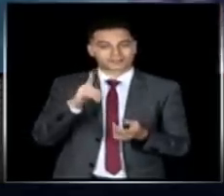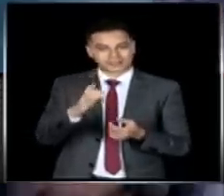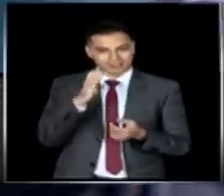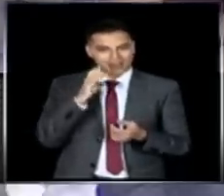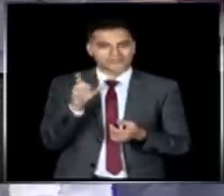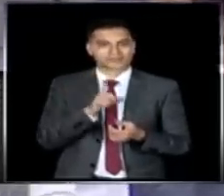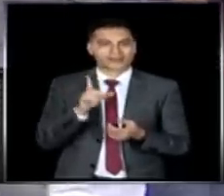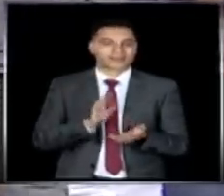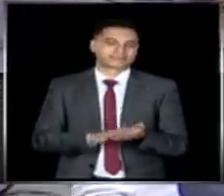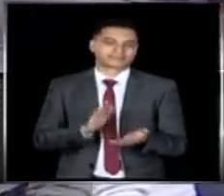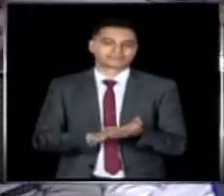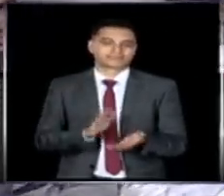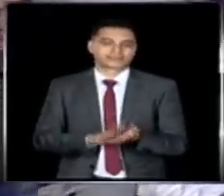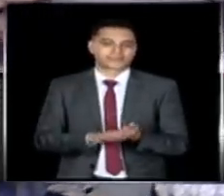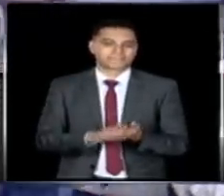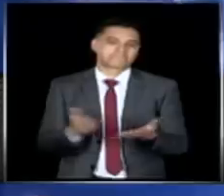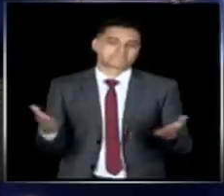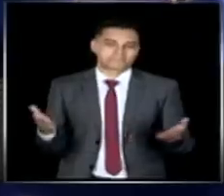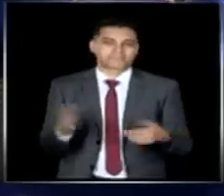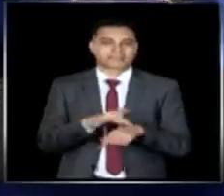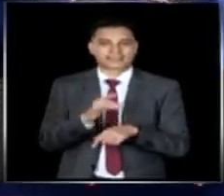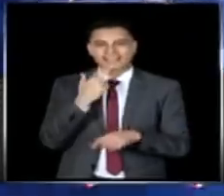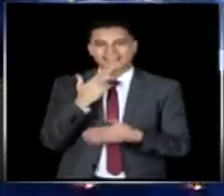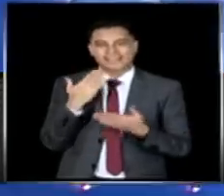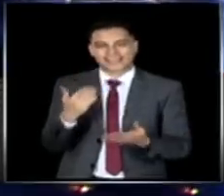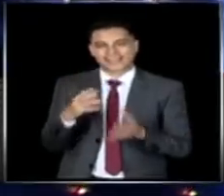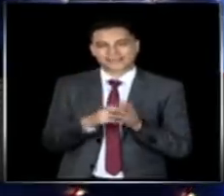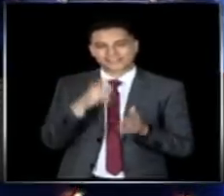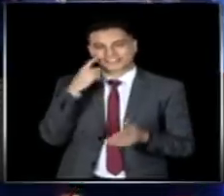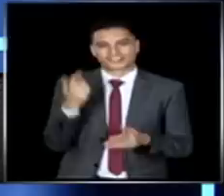صحيحة. هارد يا صفية.